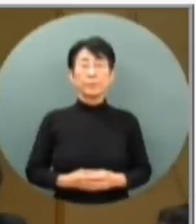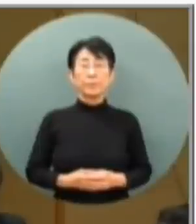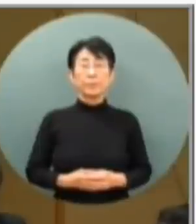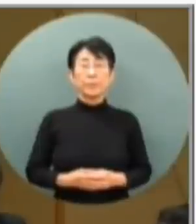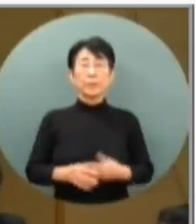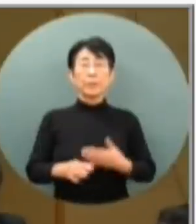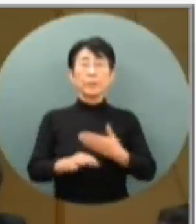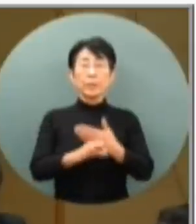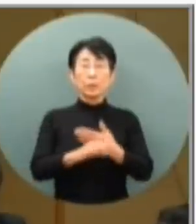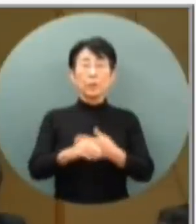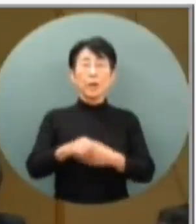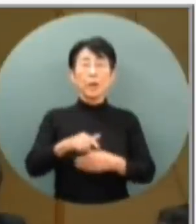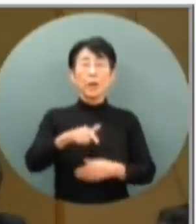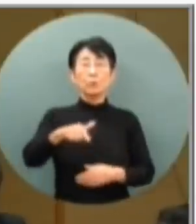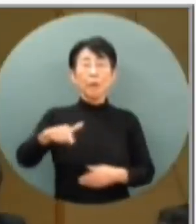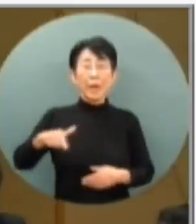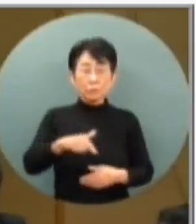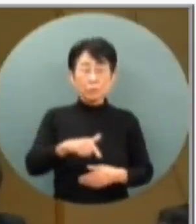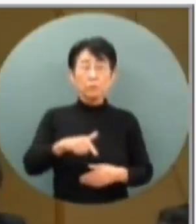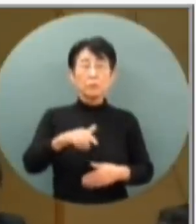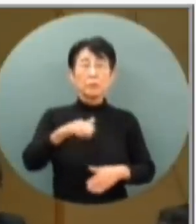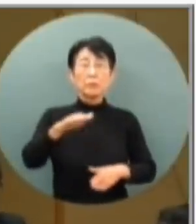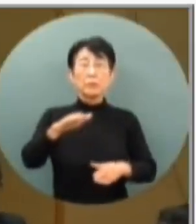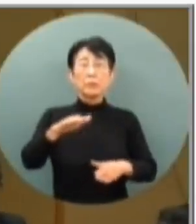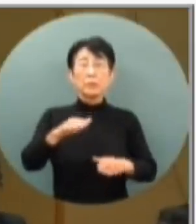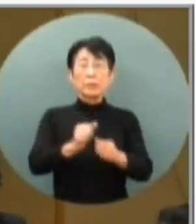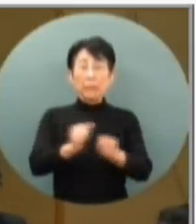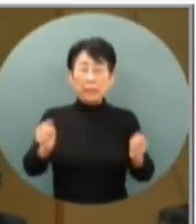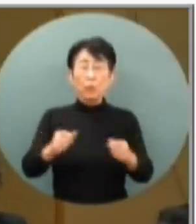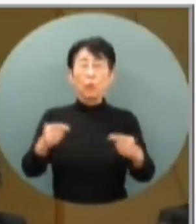ブラック解放協議会ですかね、